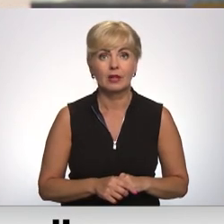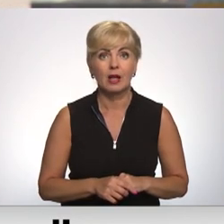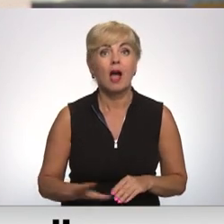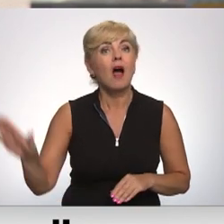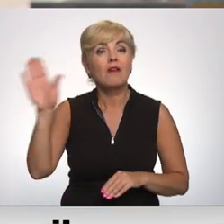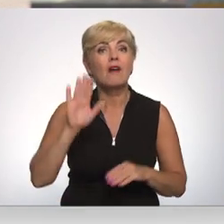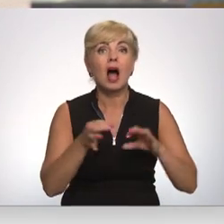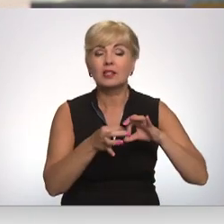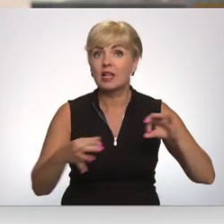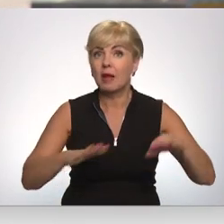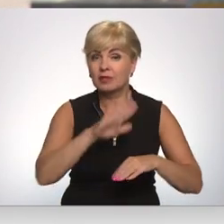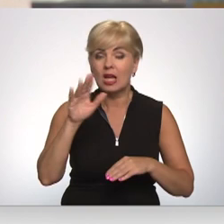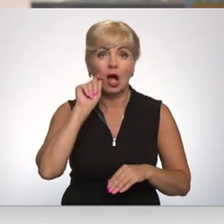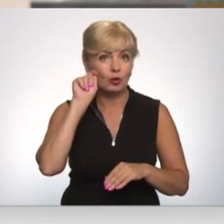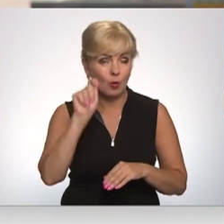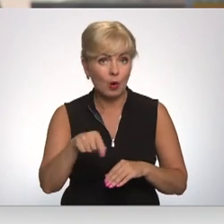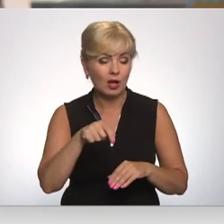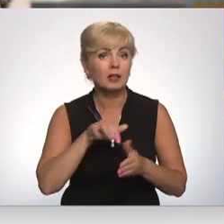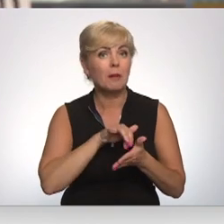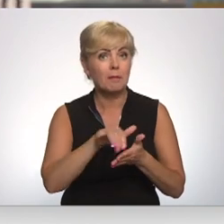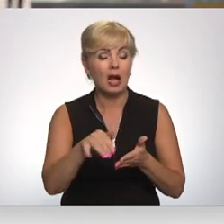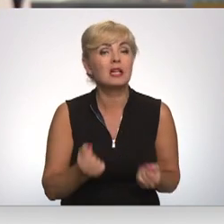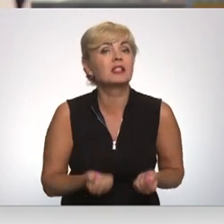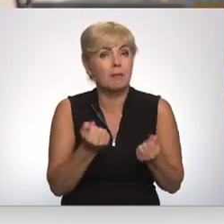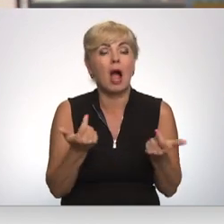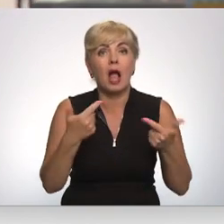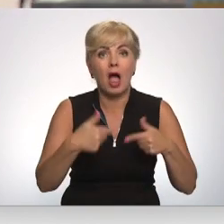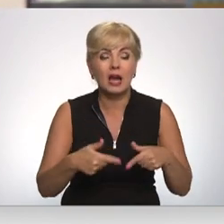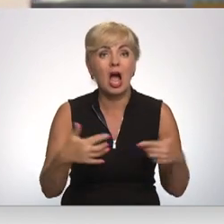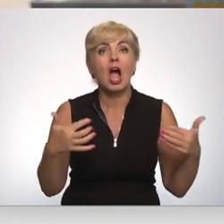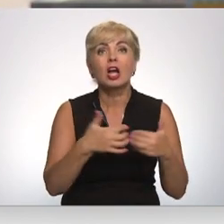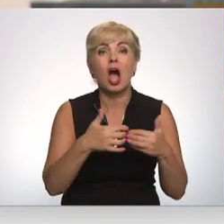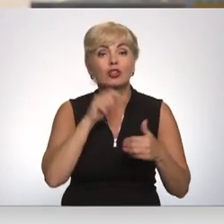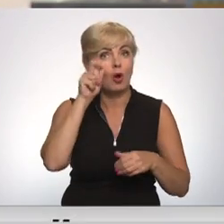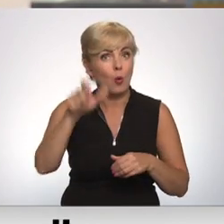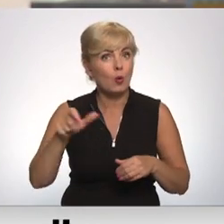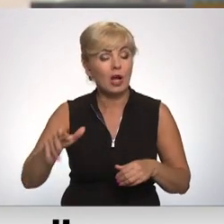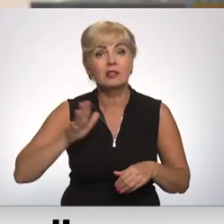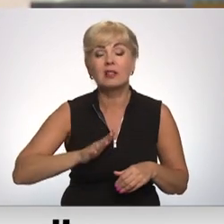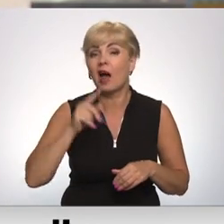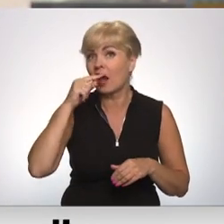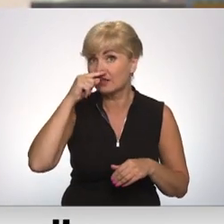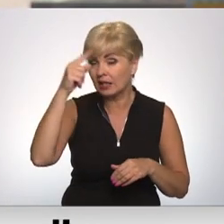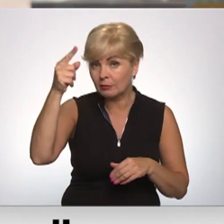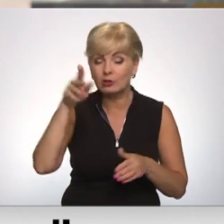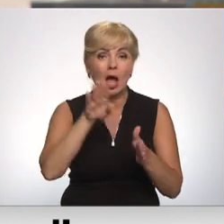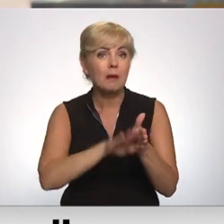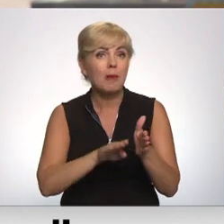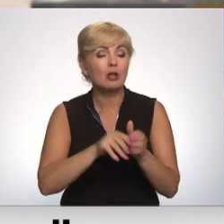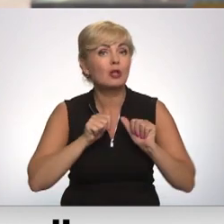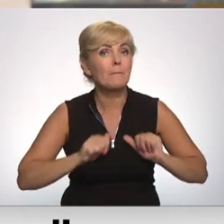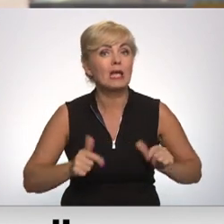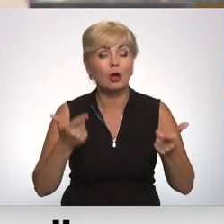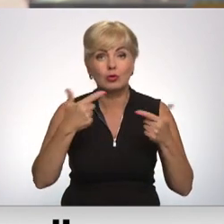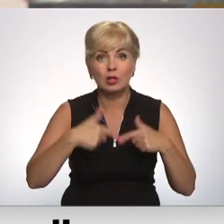Valsts neatkarības diena Ukrainai aizrit smagā laikā. Ir karš, bet ukraiņi to sagaida ar lepnumu. Un parasti mierīgos laikos